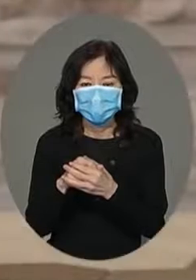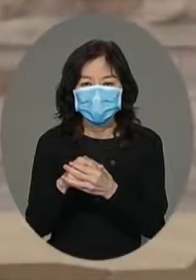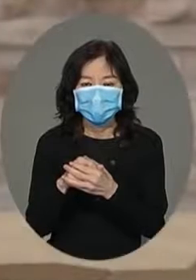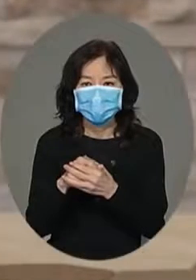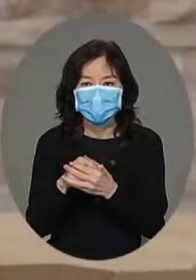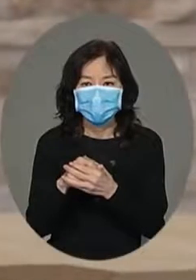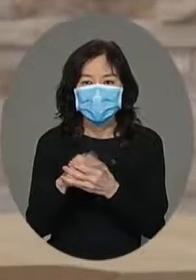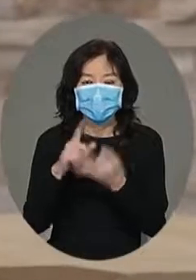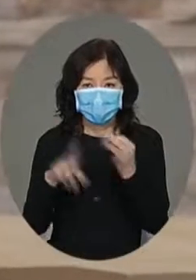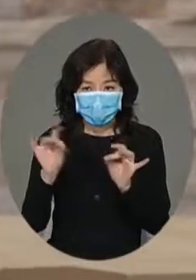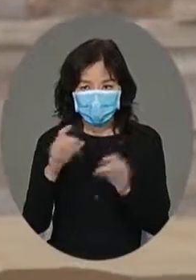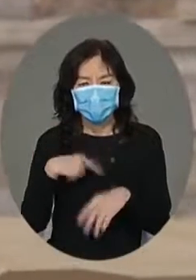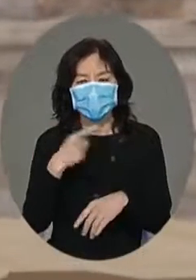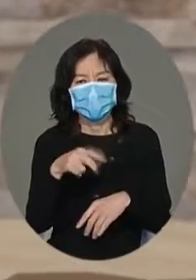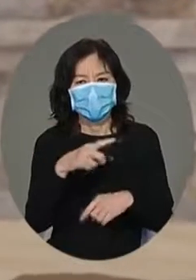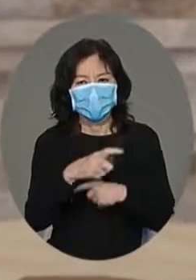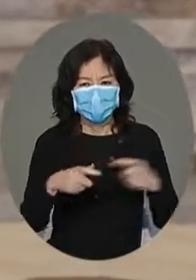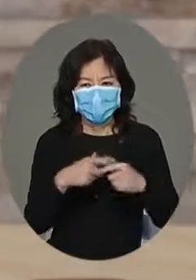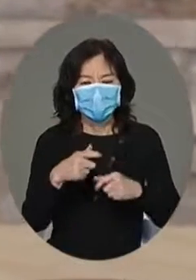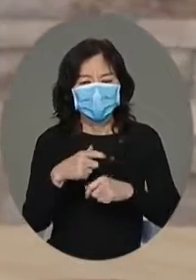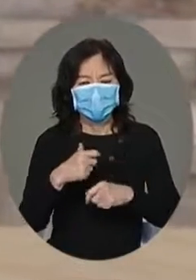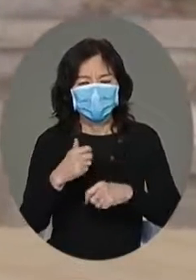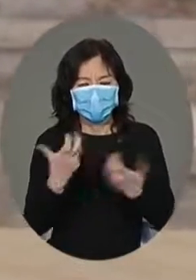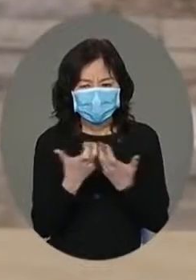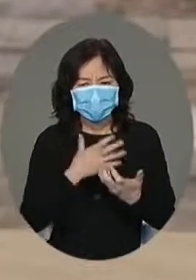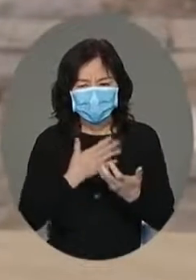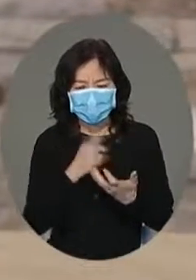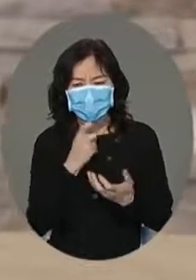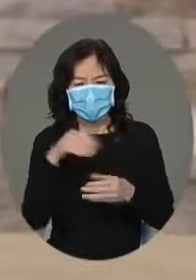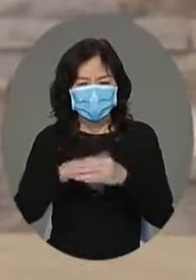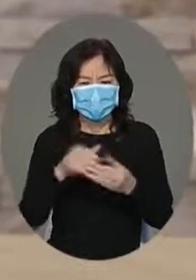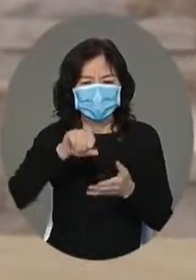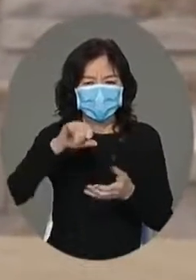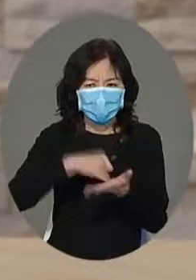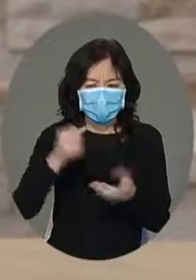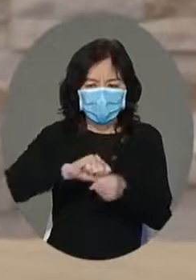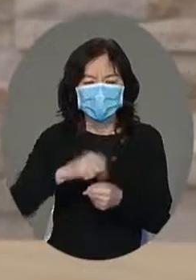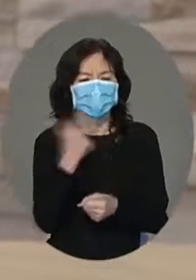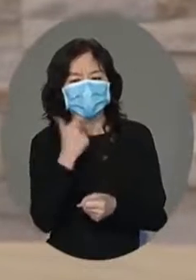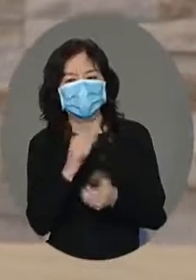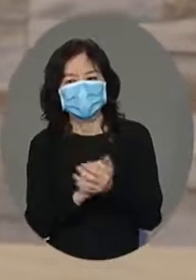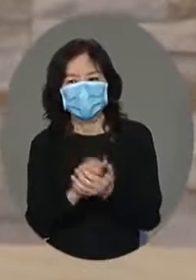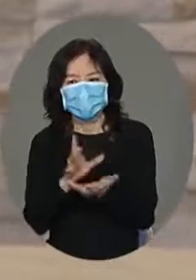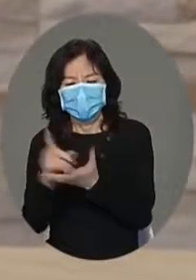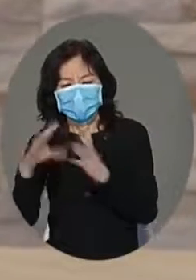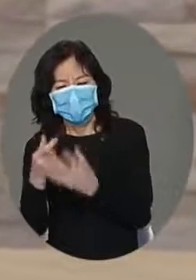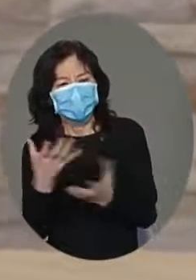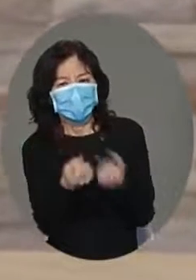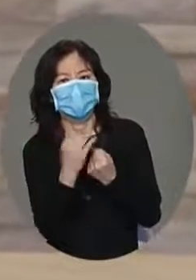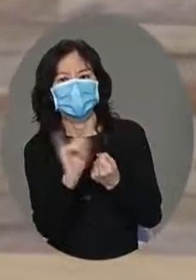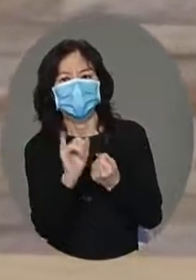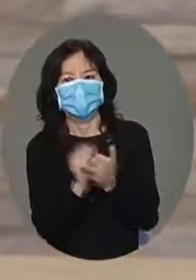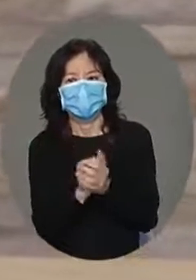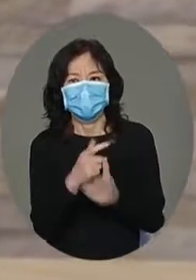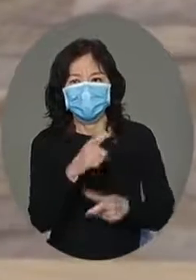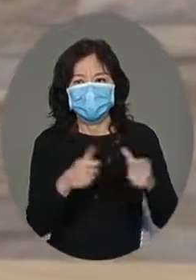張華峰就說不滿預算案提出增加股票印花稅， 又話佢同業界都唔接受。